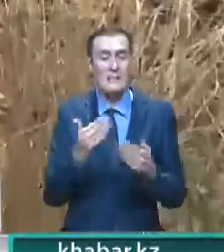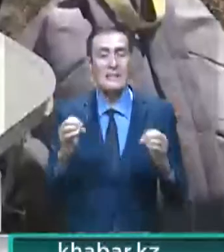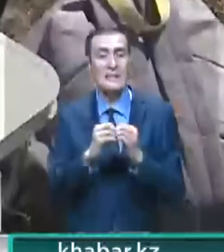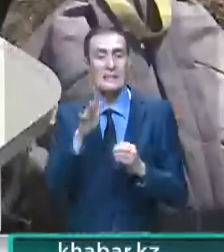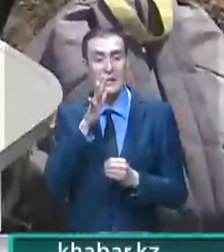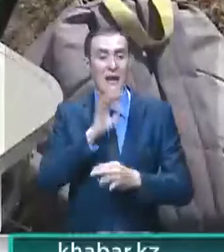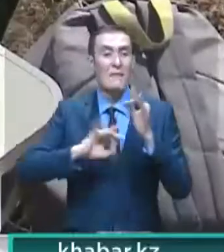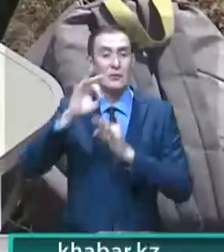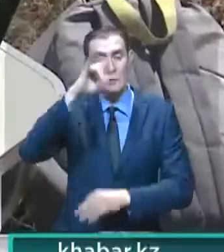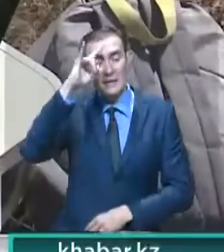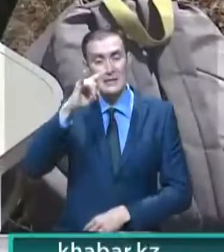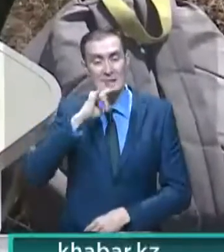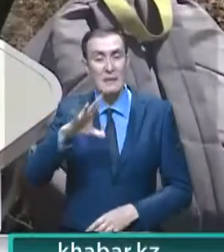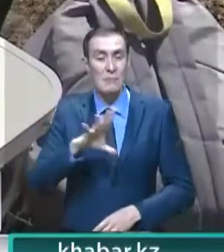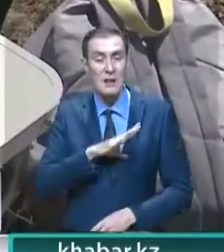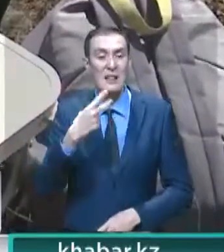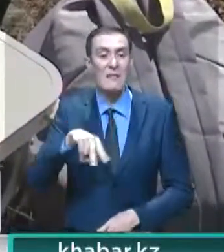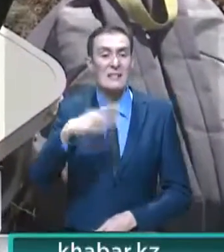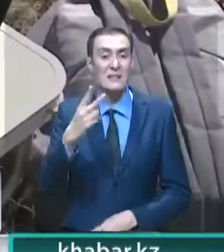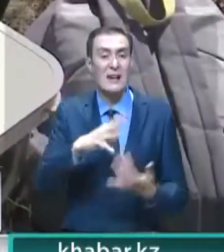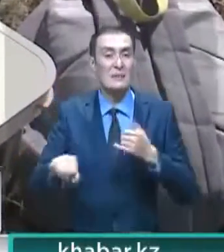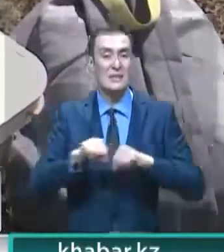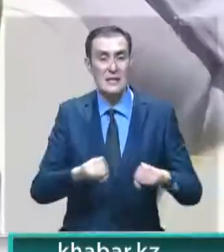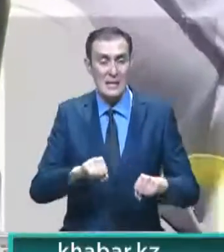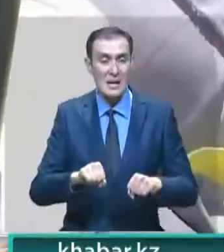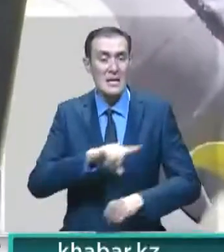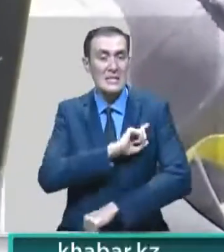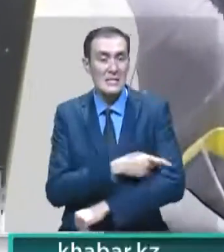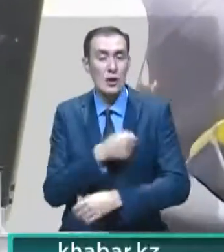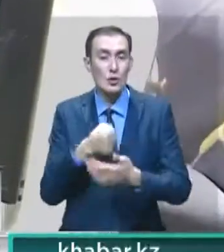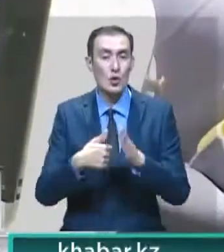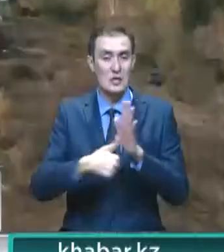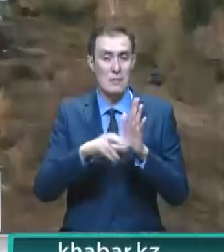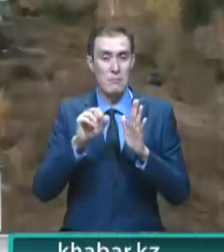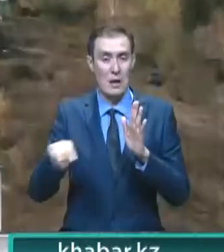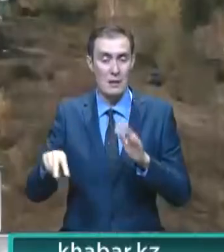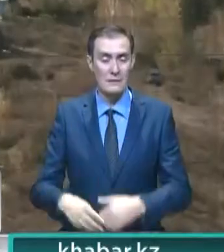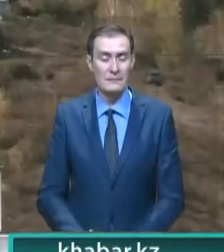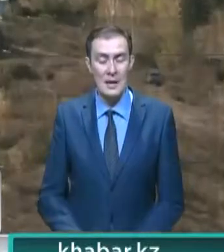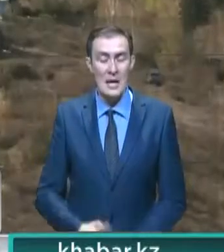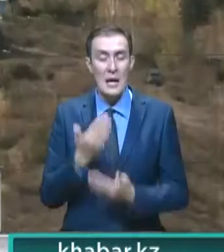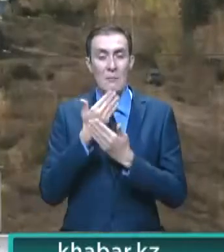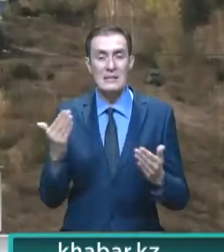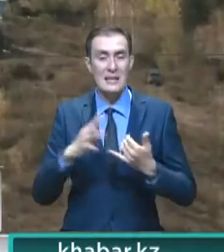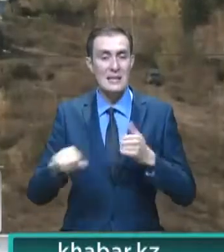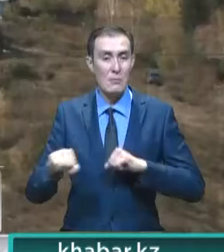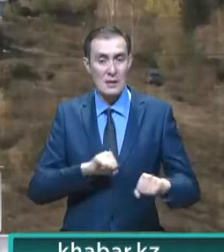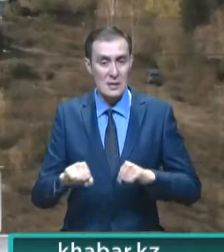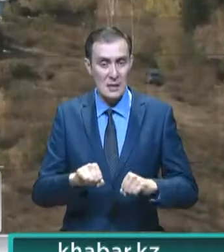10 лет в Восточном Казахстане произошло 22 землетрясения амплитудой до 6 баллов. Последнее